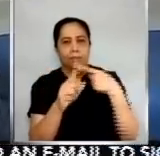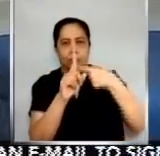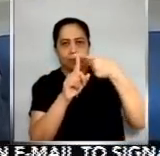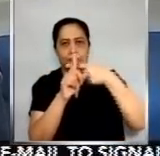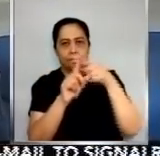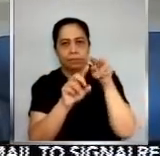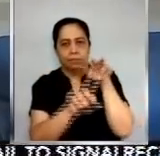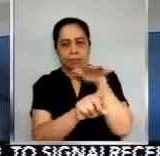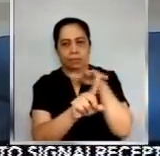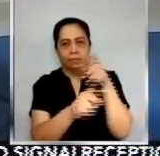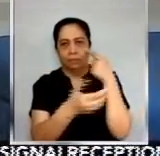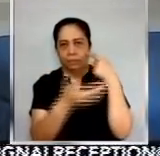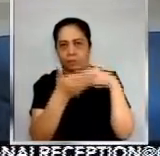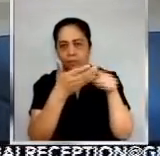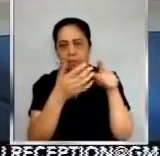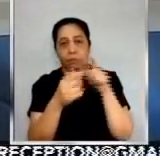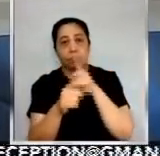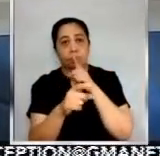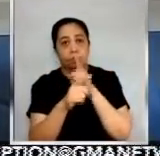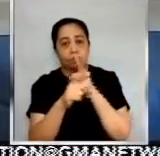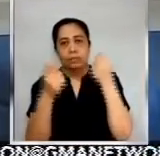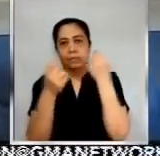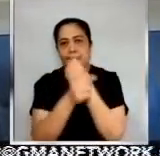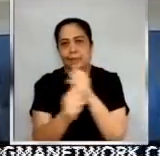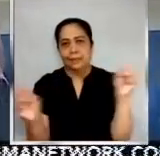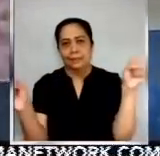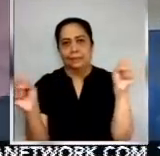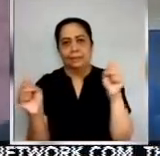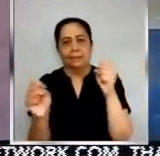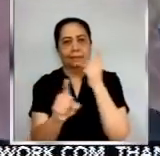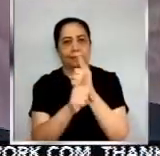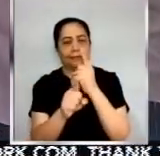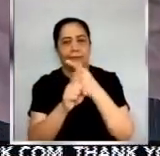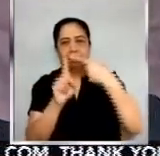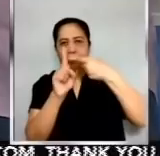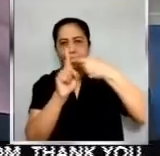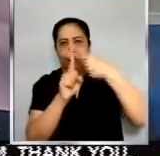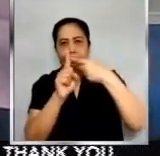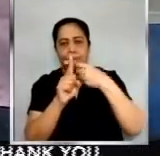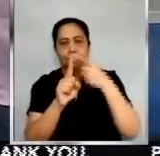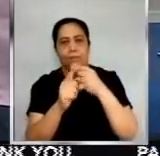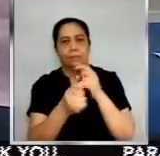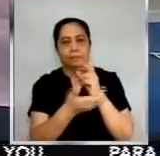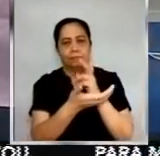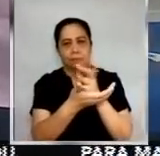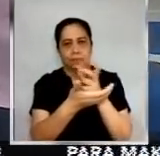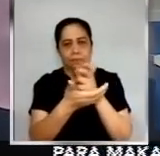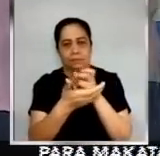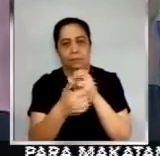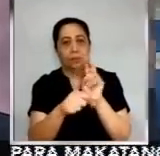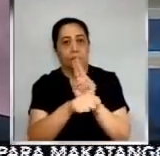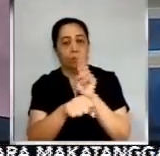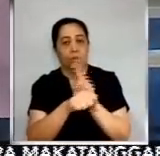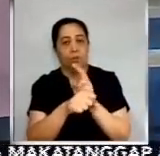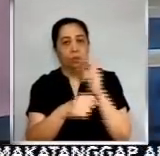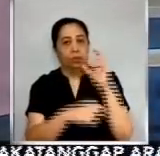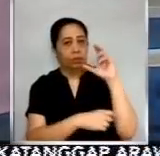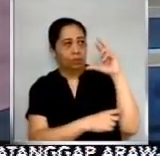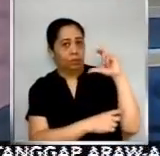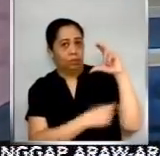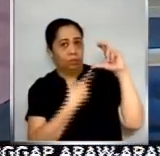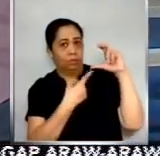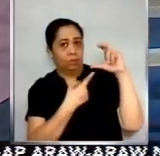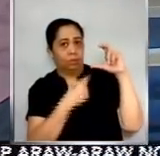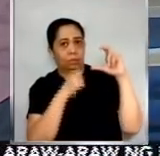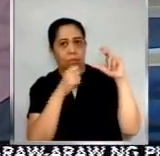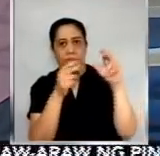para masiguro na ligtas at nasa tamang temperatura ang mga vaccine. At ang gagamitin mga panturok, hindi mga pangkaraniwang